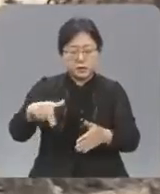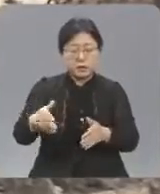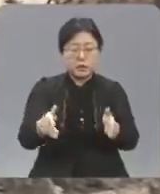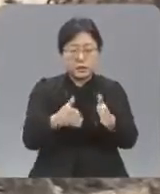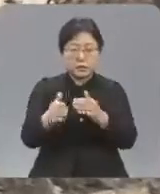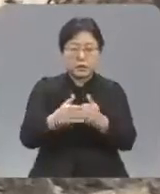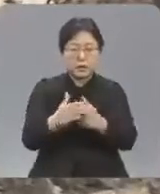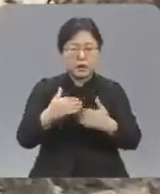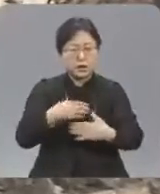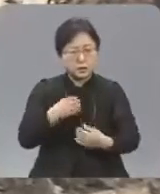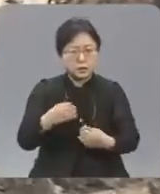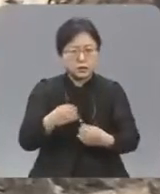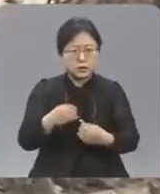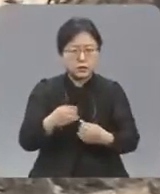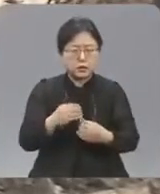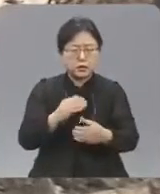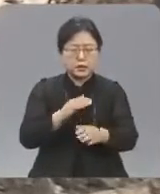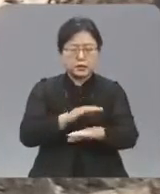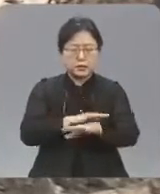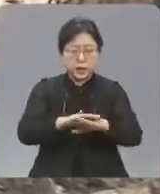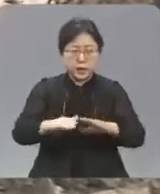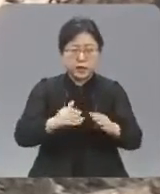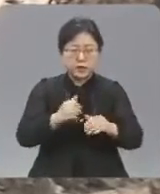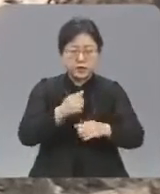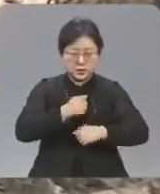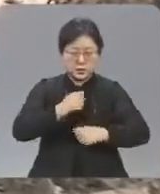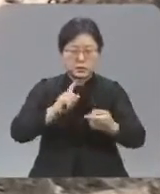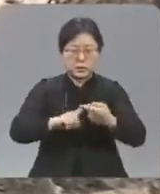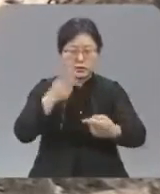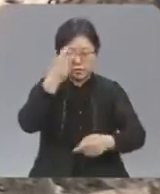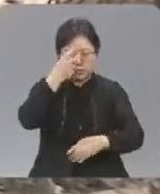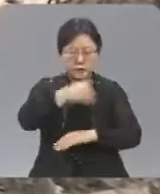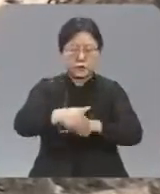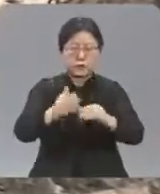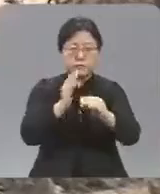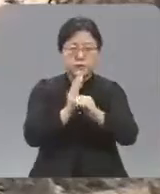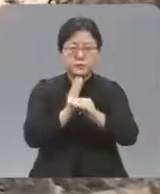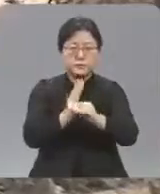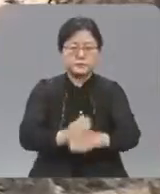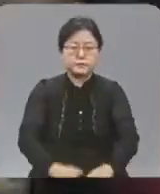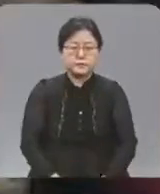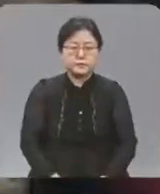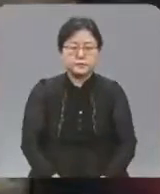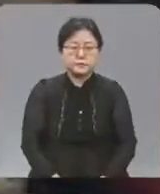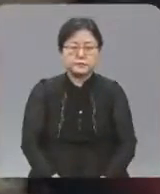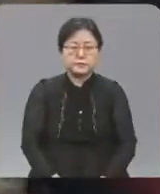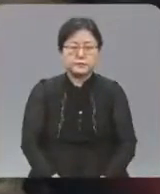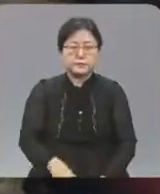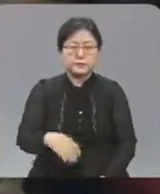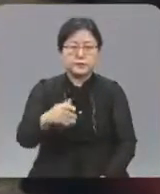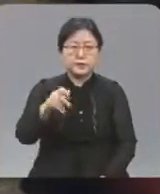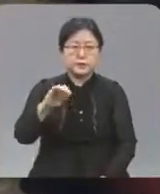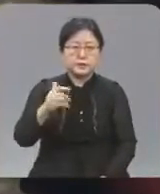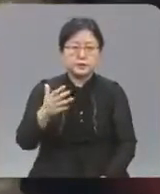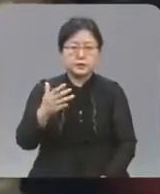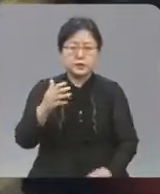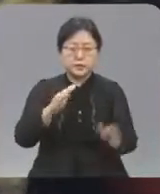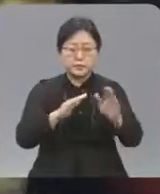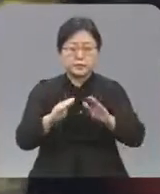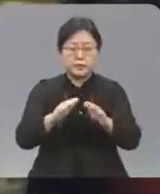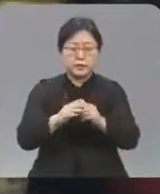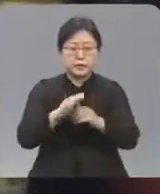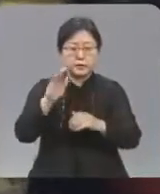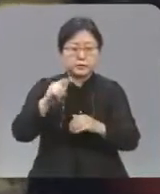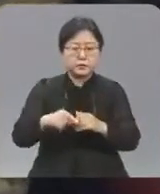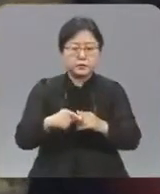밀어서 안전조치를 제대로 했는지 여부를 집중적으로 들여다보고 있습니다. 한편 전해철 행안부 장관은